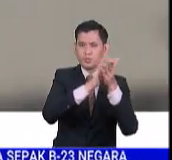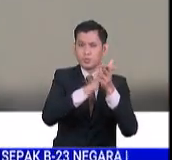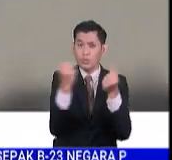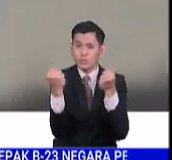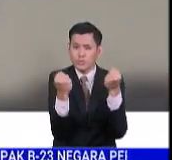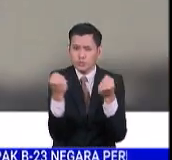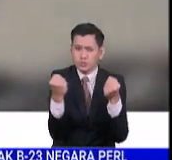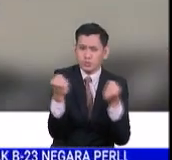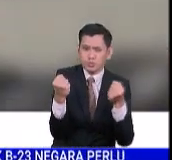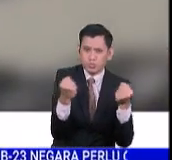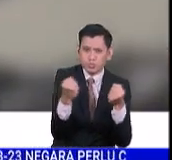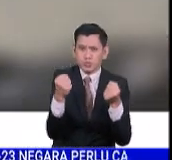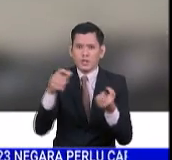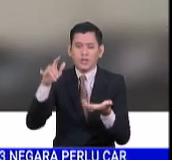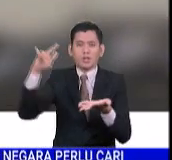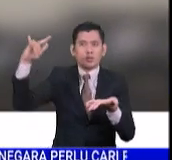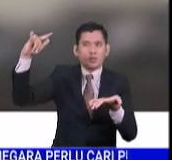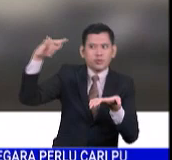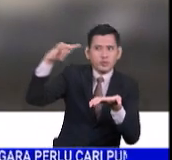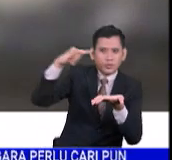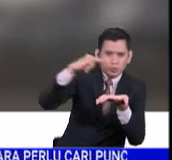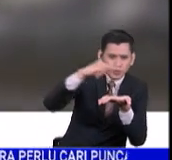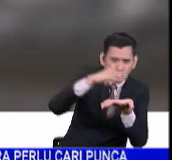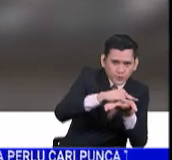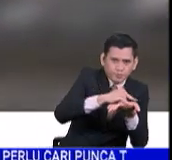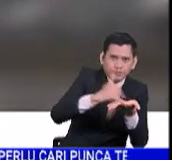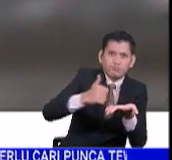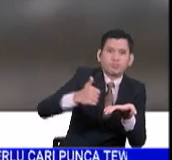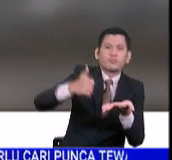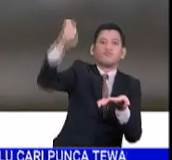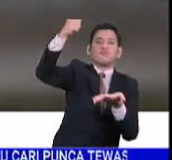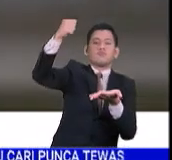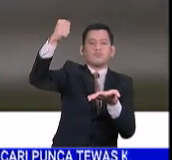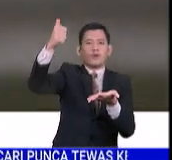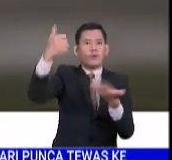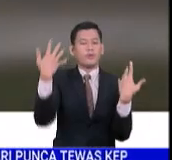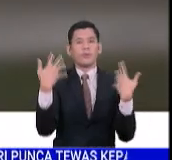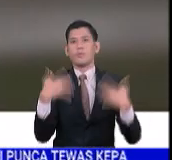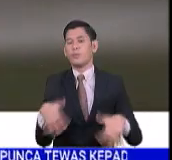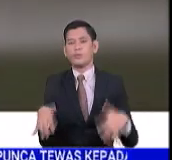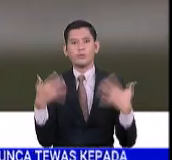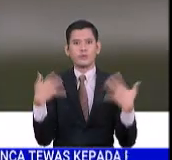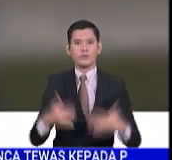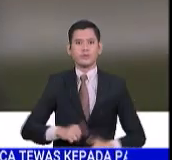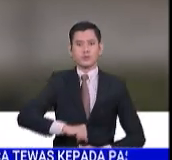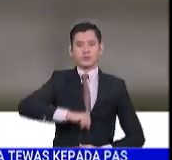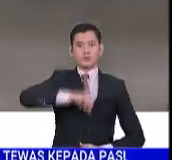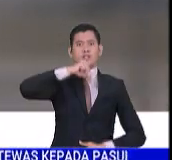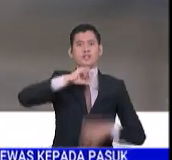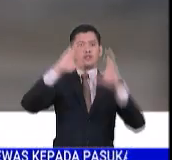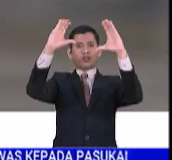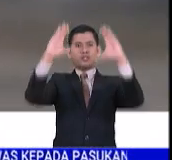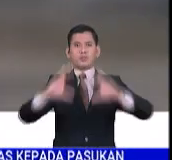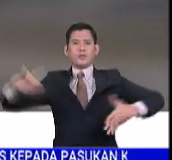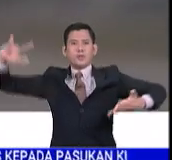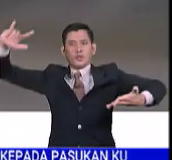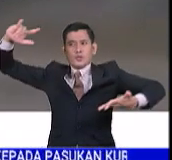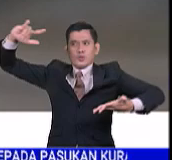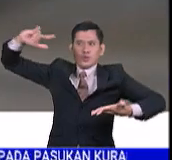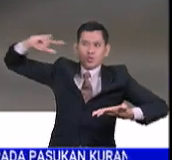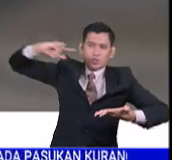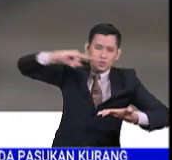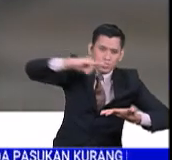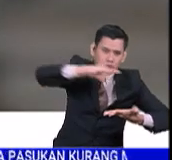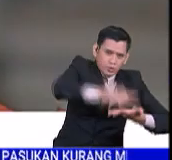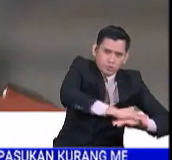yang berjaya mendaratkan pesawat dengan selamat dan lancar. Rata-rata warganet Malaysia turut memuji dan berbangga dengan pendaratan cantik oleh